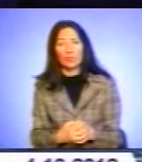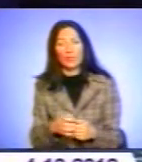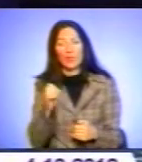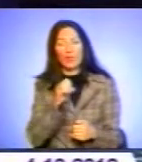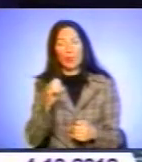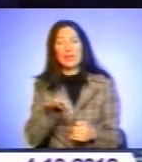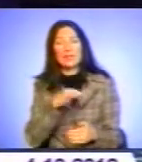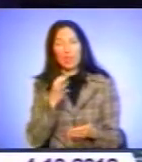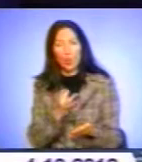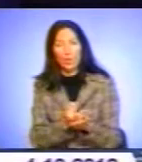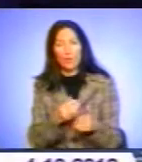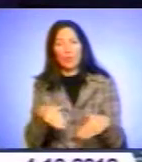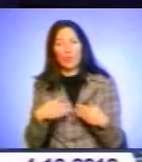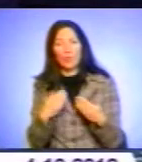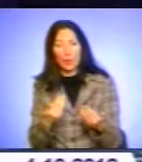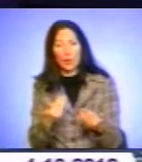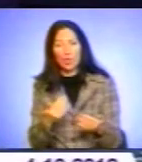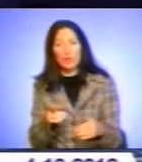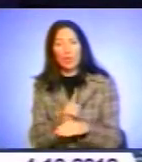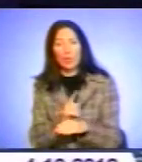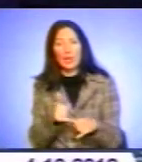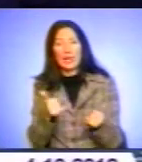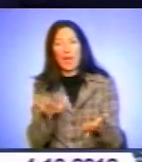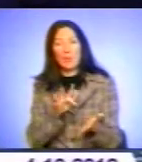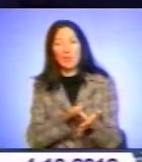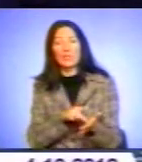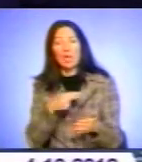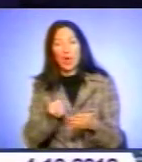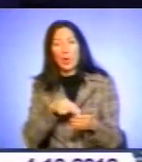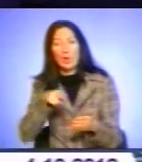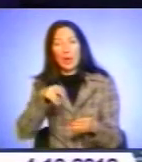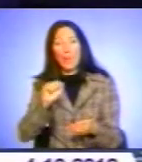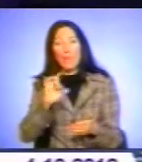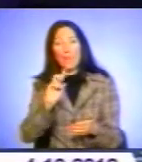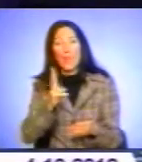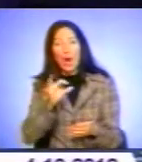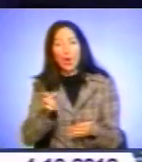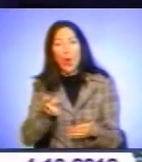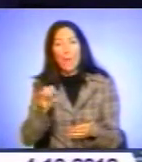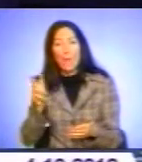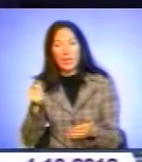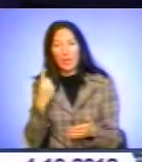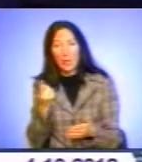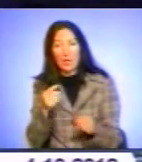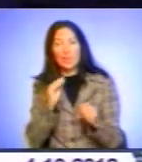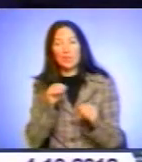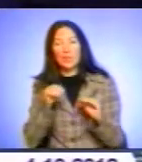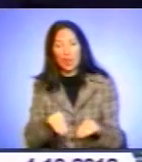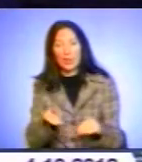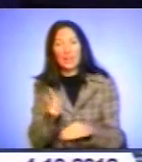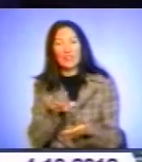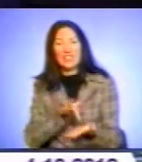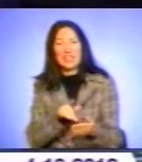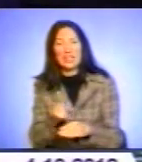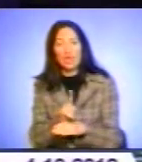Європейський досвід впроваджують у Тернополі. Для міста закупили паркомати. Перший уже сьогодні встановили у центрі Тернополя. Наступні